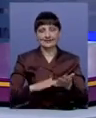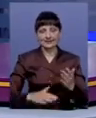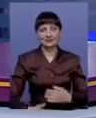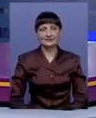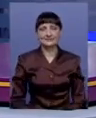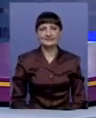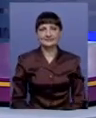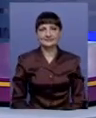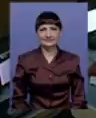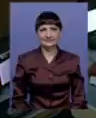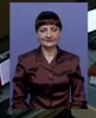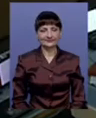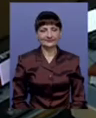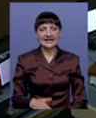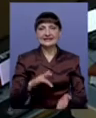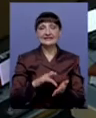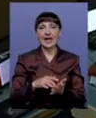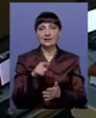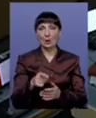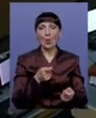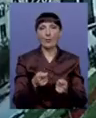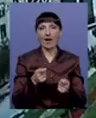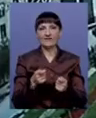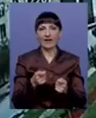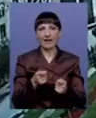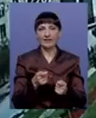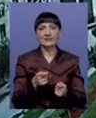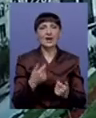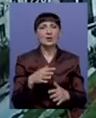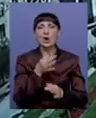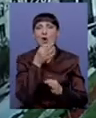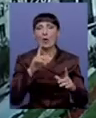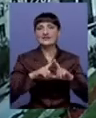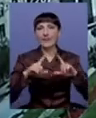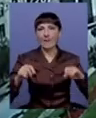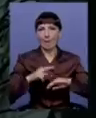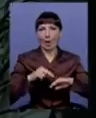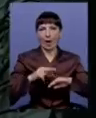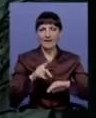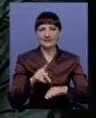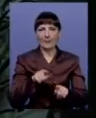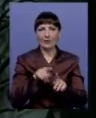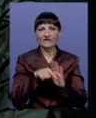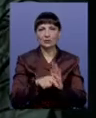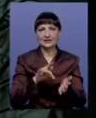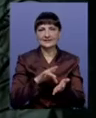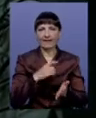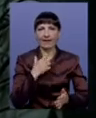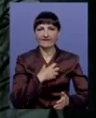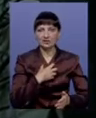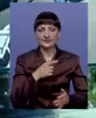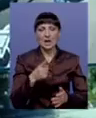Айсары Бесеновой. Центр оперативного управления – сердце любого департамента полиции. Только в этом зале